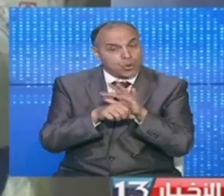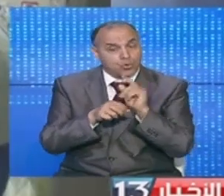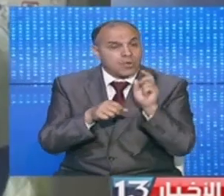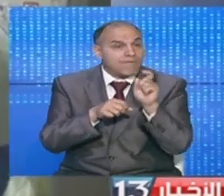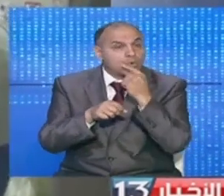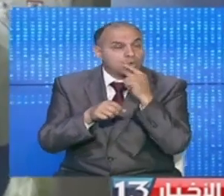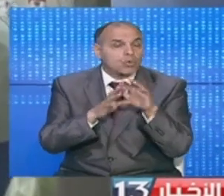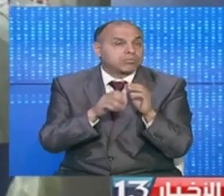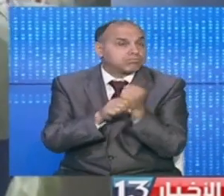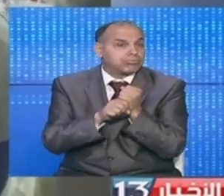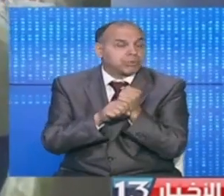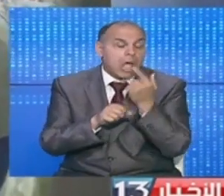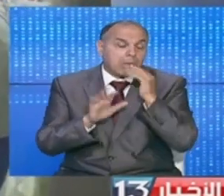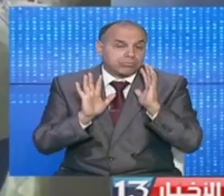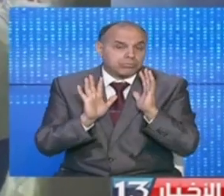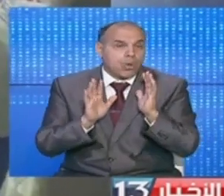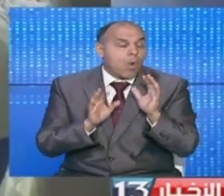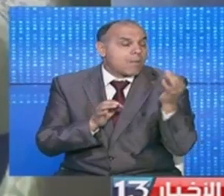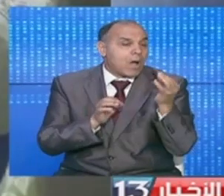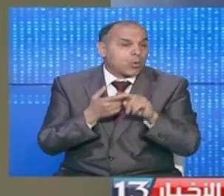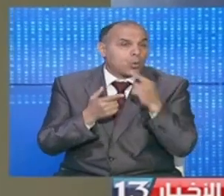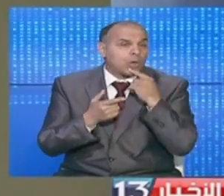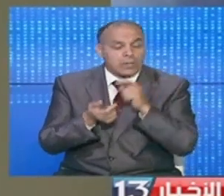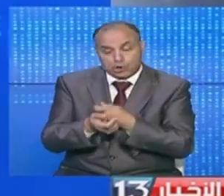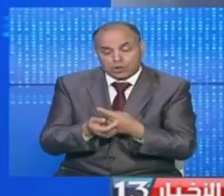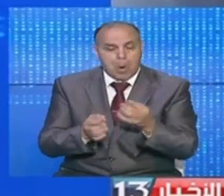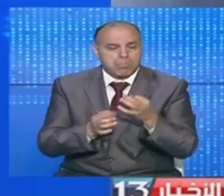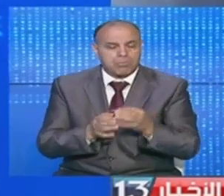يبدو نتاج عمل بشري أو معدلا جينيا.